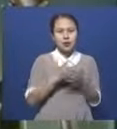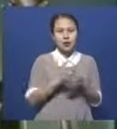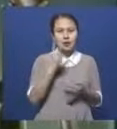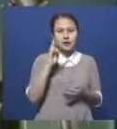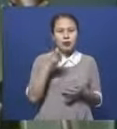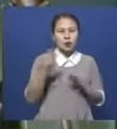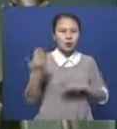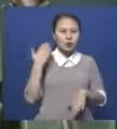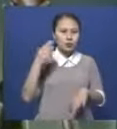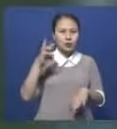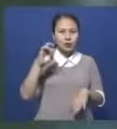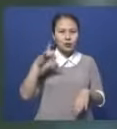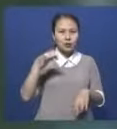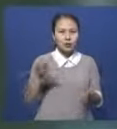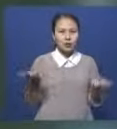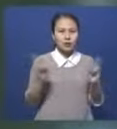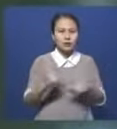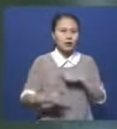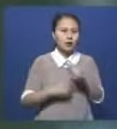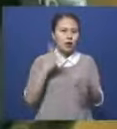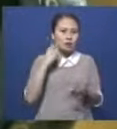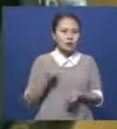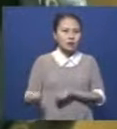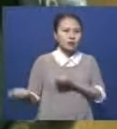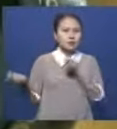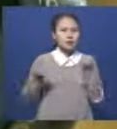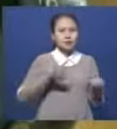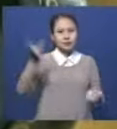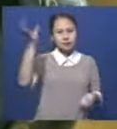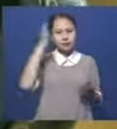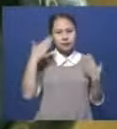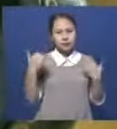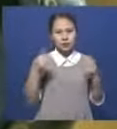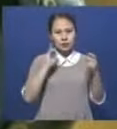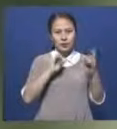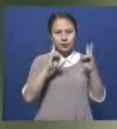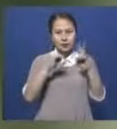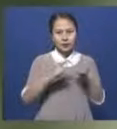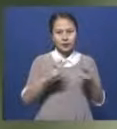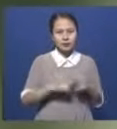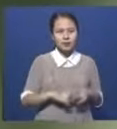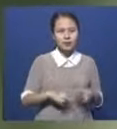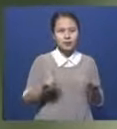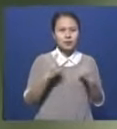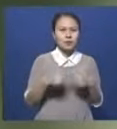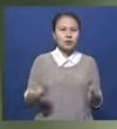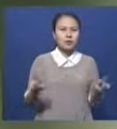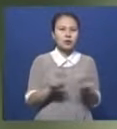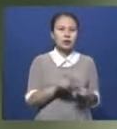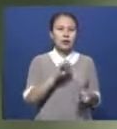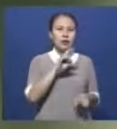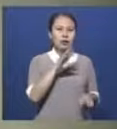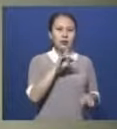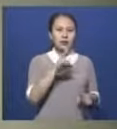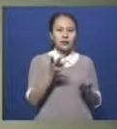бұрын Моңғолия жерінде табылған көне аспапты Алматыға жеткізген ғалымдар қазір оны зерттеуде. Бірі бұл жәдігерді адырна десе,